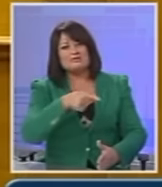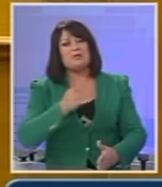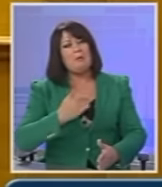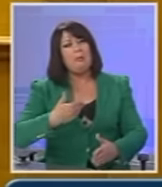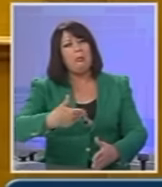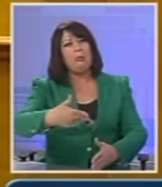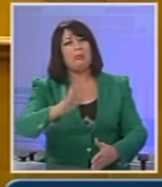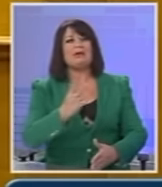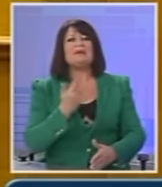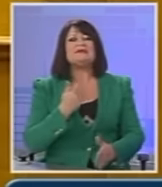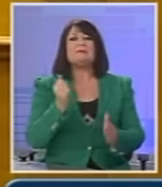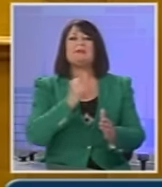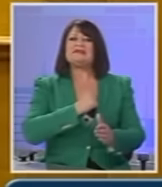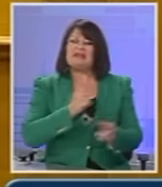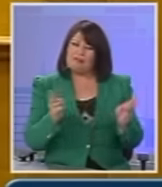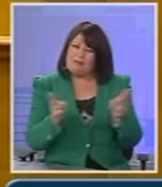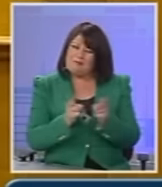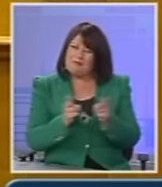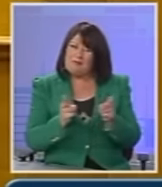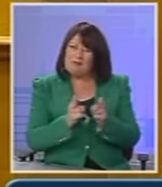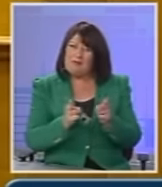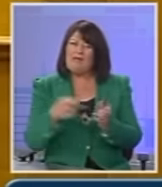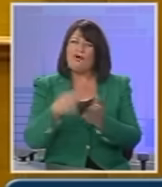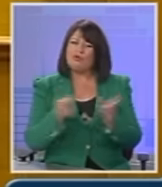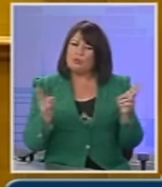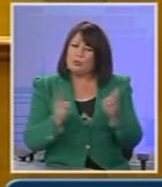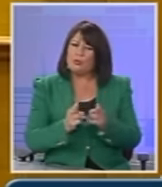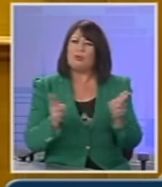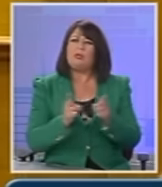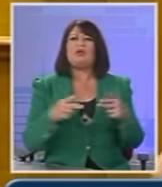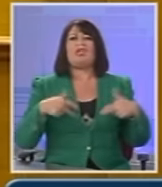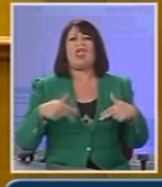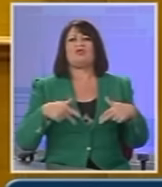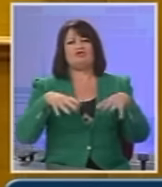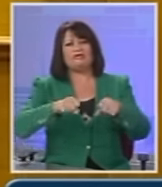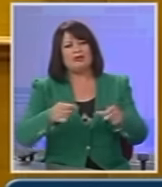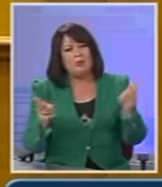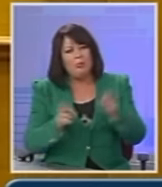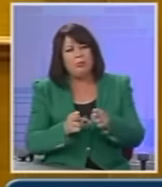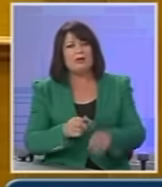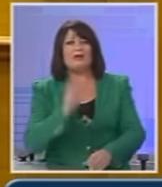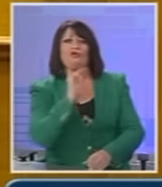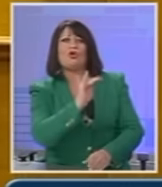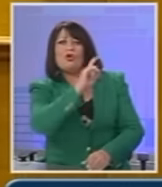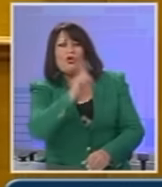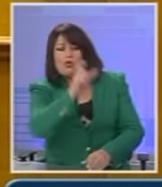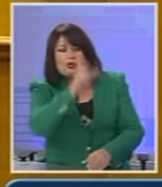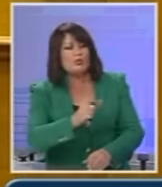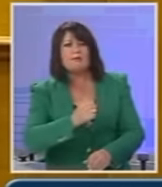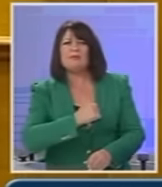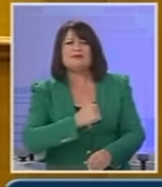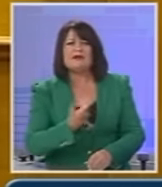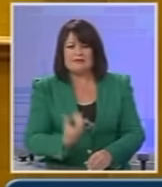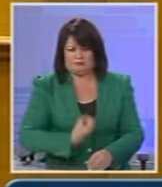στο μικρό και επιτελικό με λιγότερους φόρους. Γι' αυτό σας ρωτάω, πώς εκφράζεστε, αφού δεν έχετε